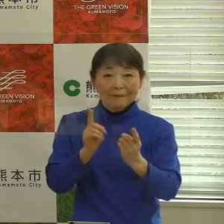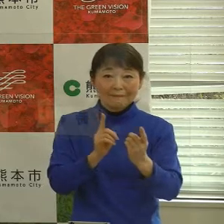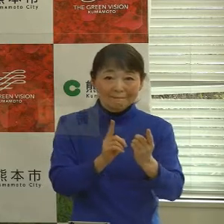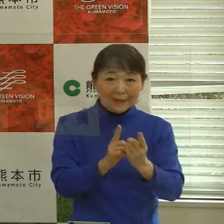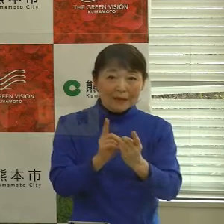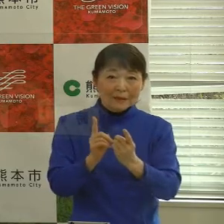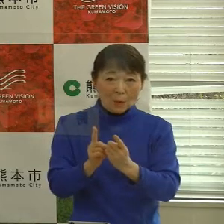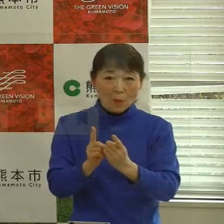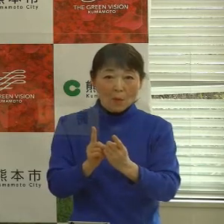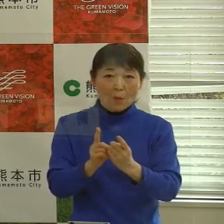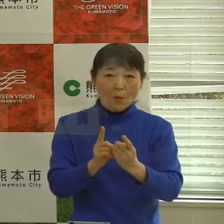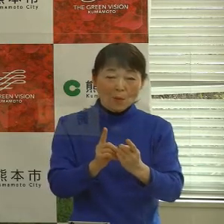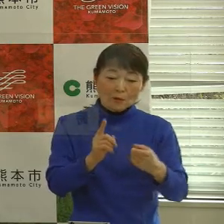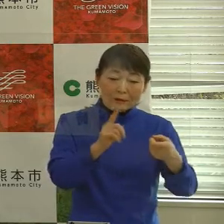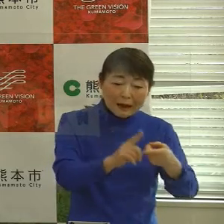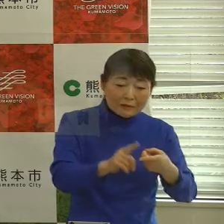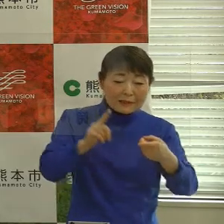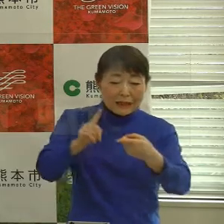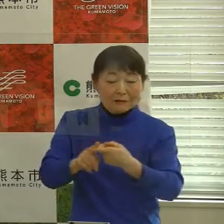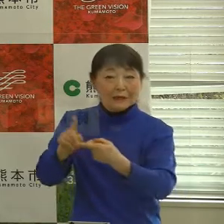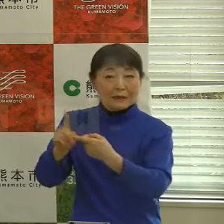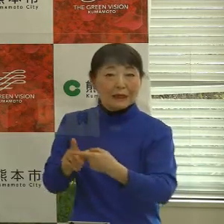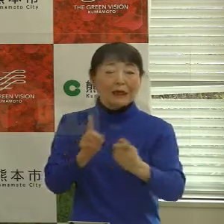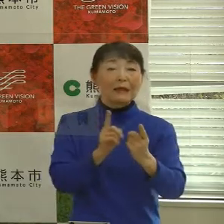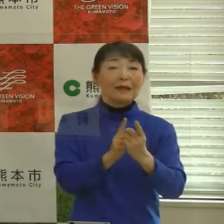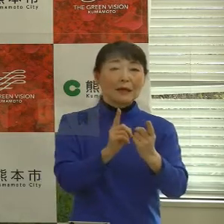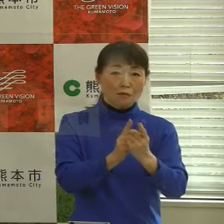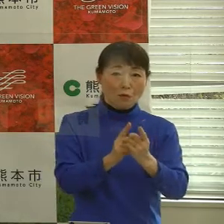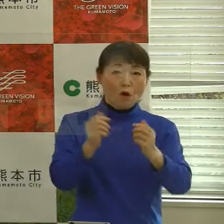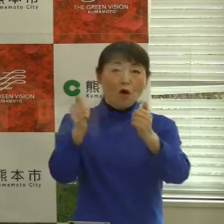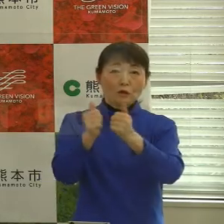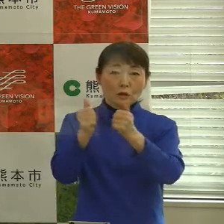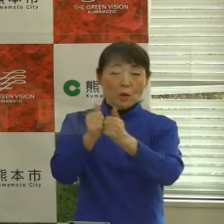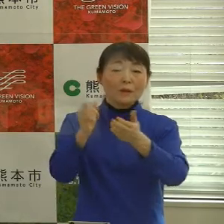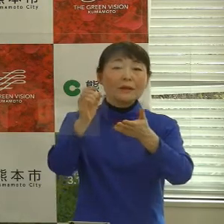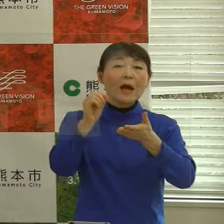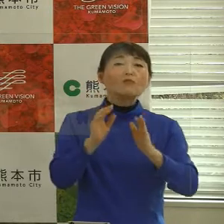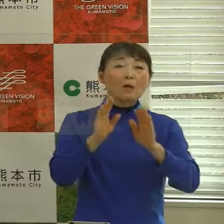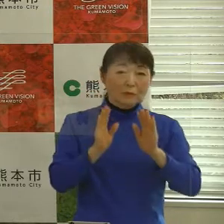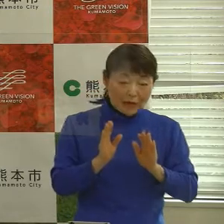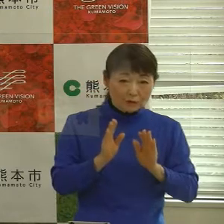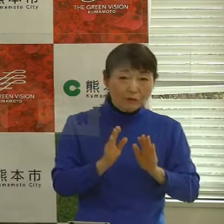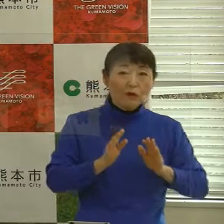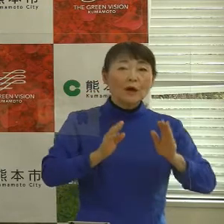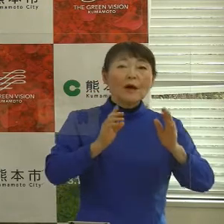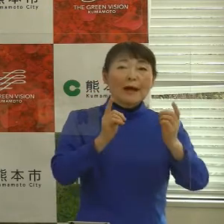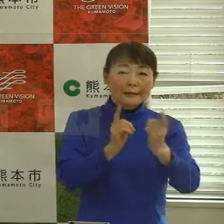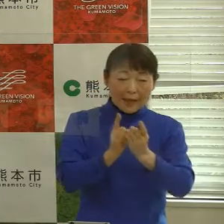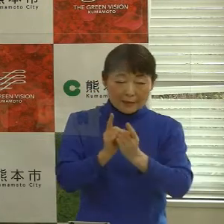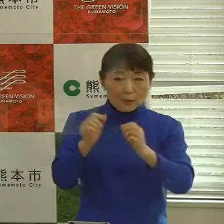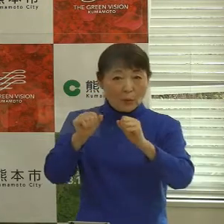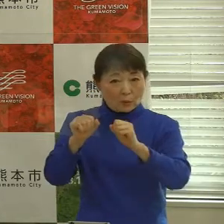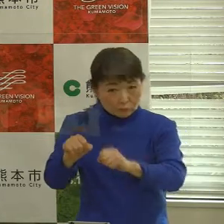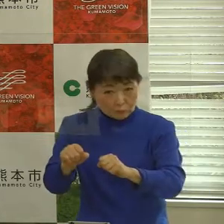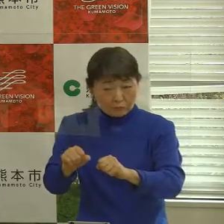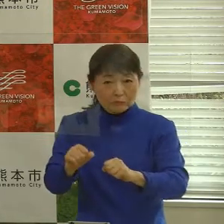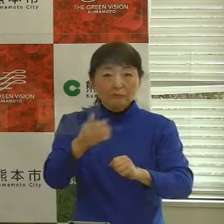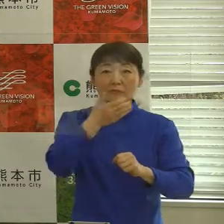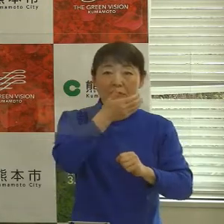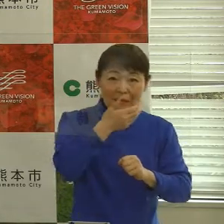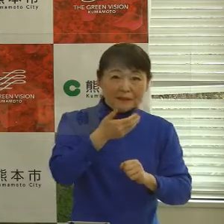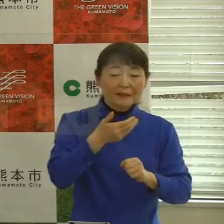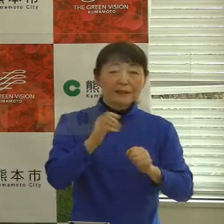いろいろな形でですね、相談を受けたり、そして対応していかなければならないというふうに思っています。